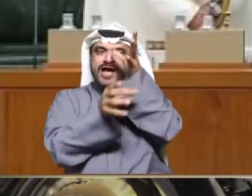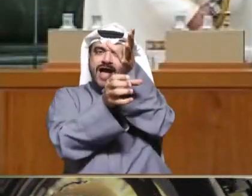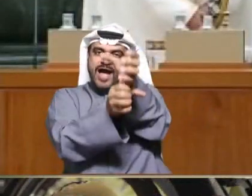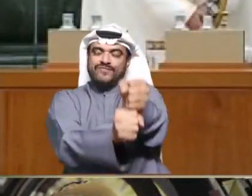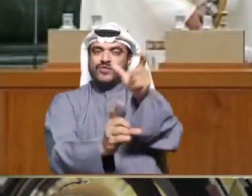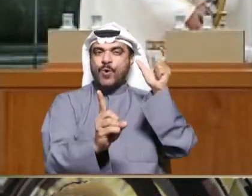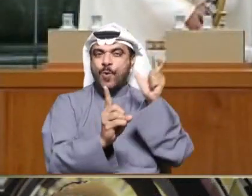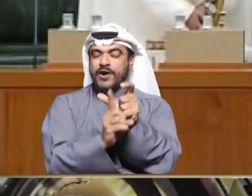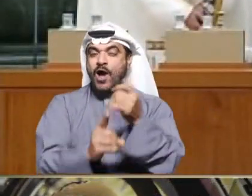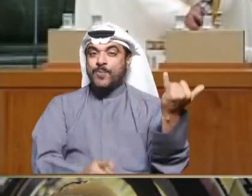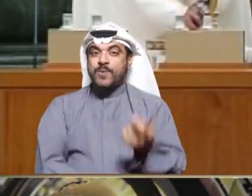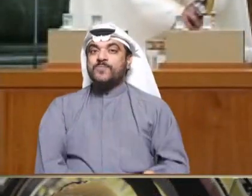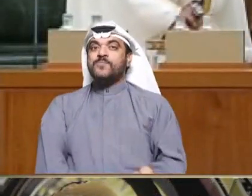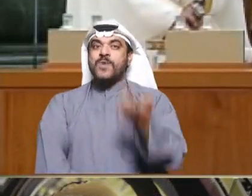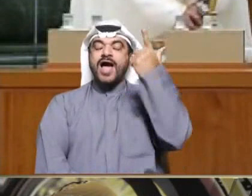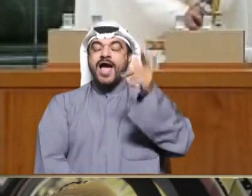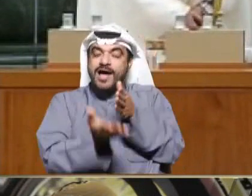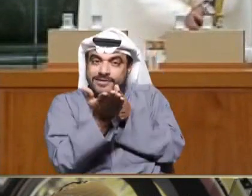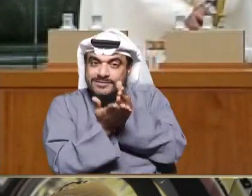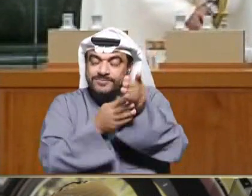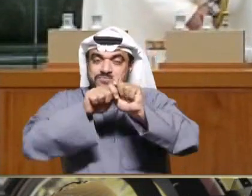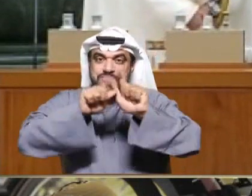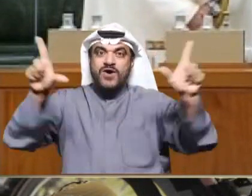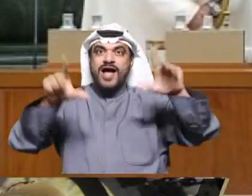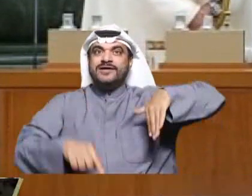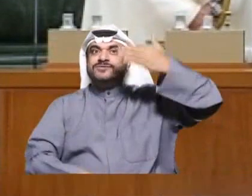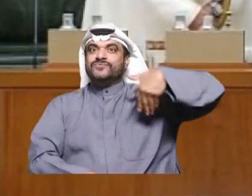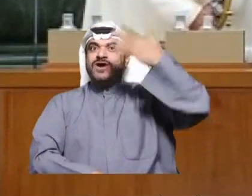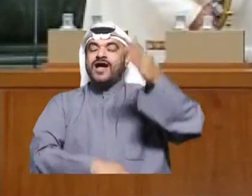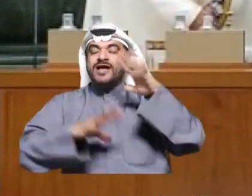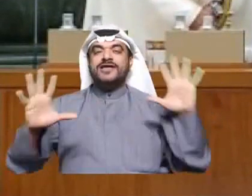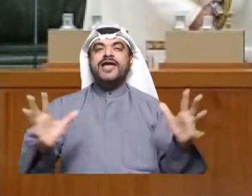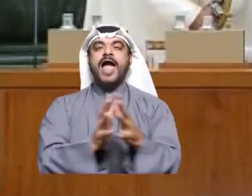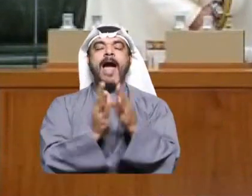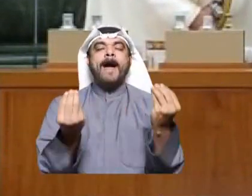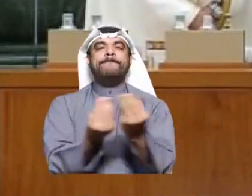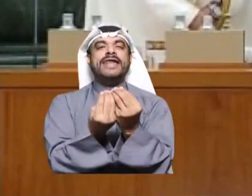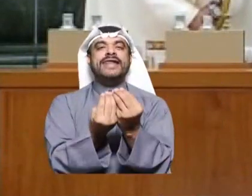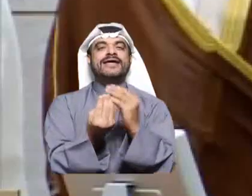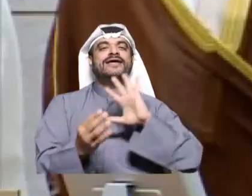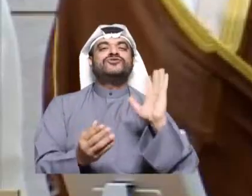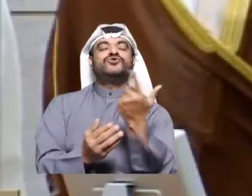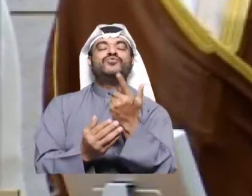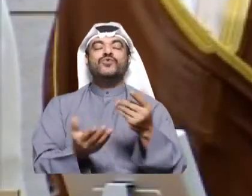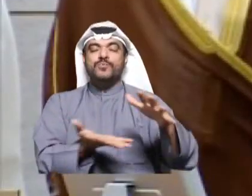حفظه الله ورعاه خارطة طريق شاملة جامعة مانعة لكل